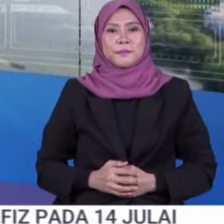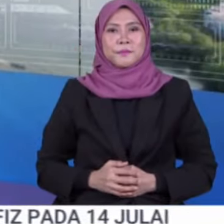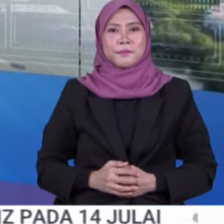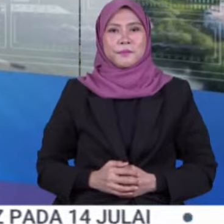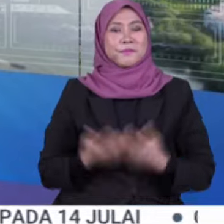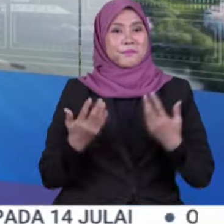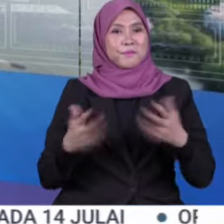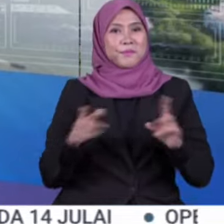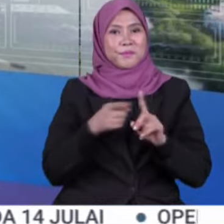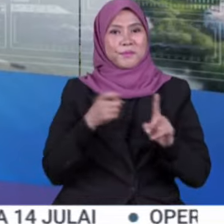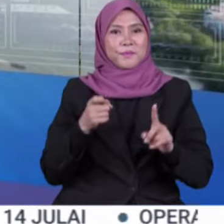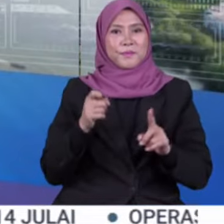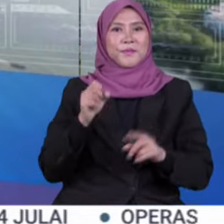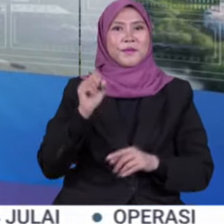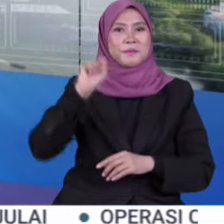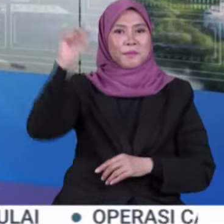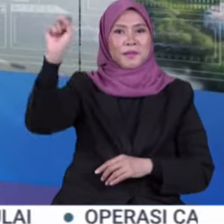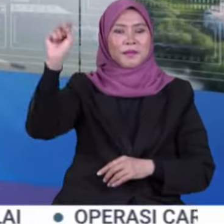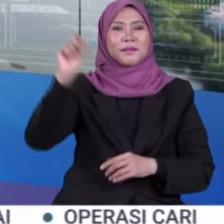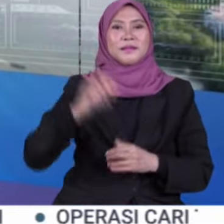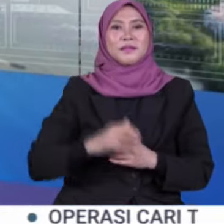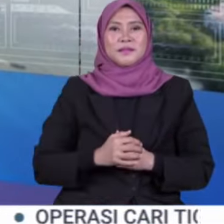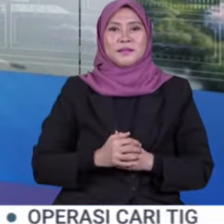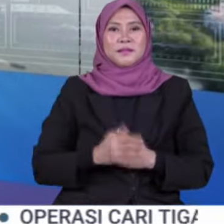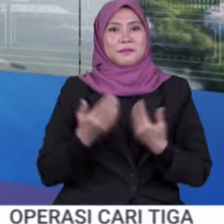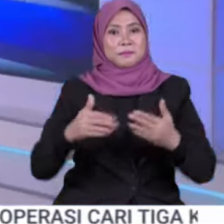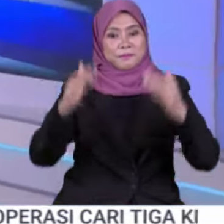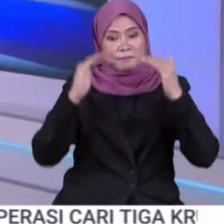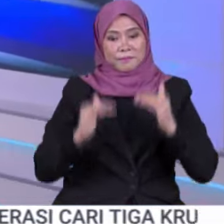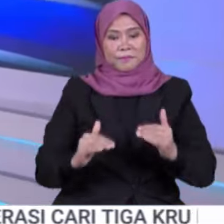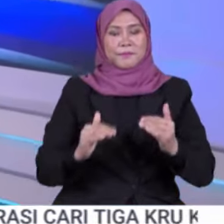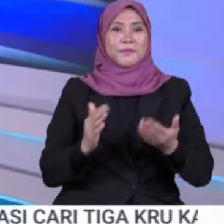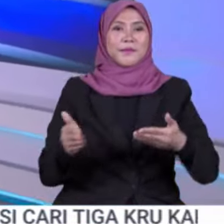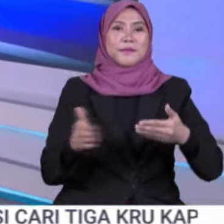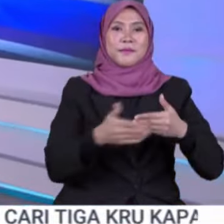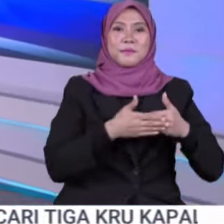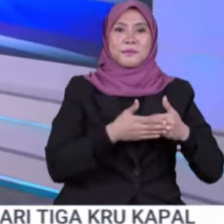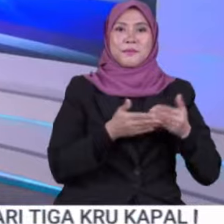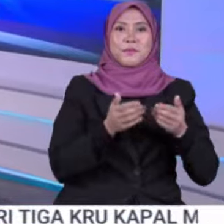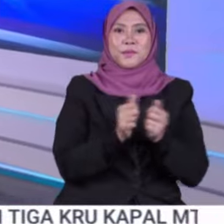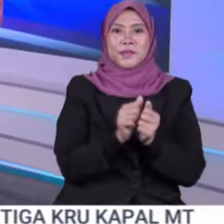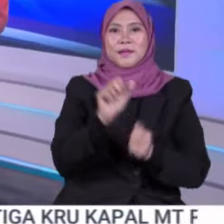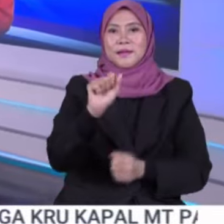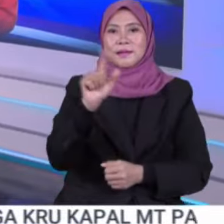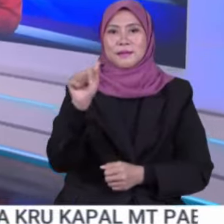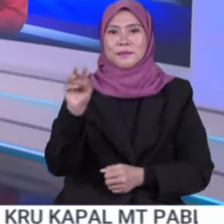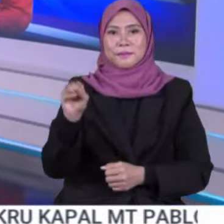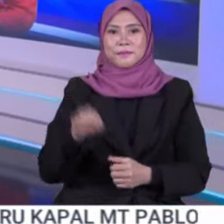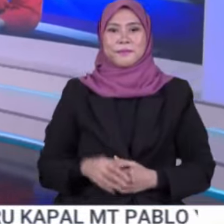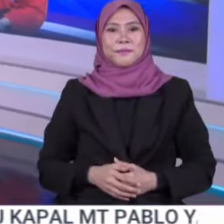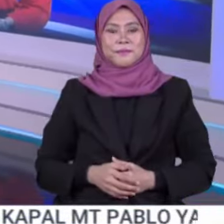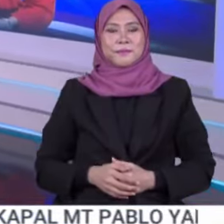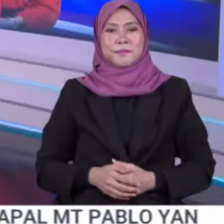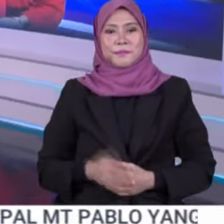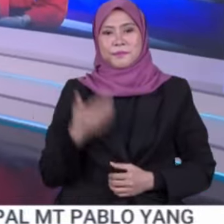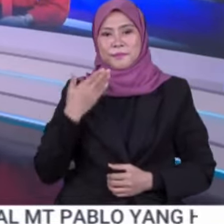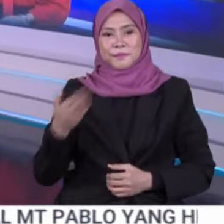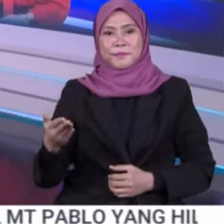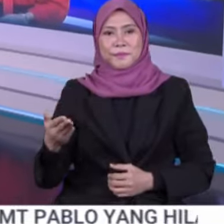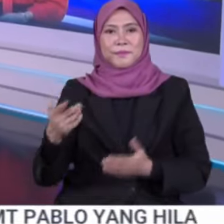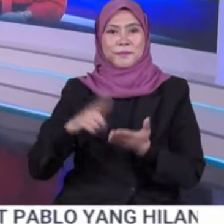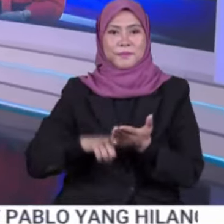Baik, sekian berita dari negeri di bawah bayu. Berita seterusnya kita kembali ke Angkasa Puri bersama Azam. Silakan, Azam. Baik, terima kasih